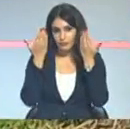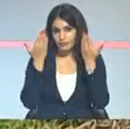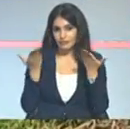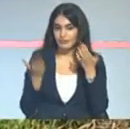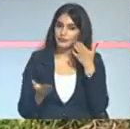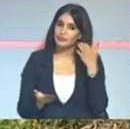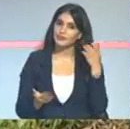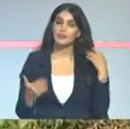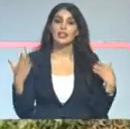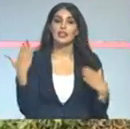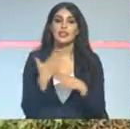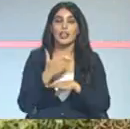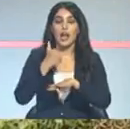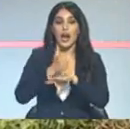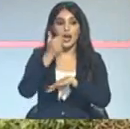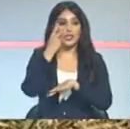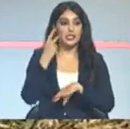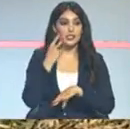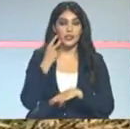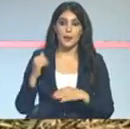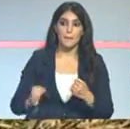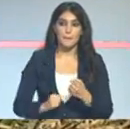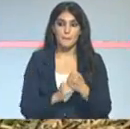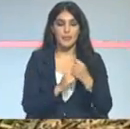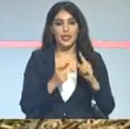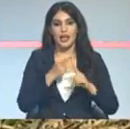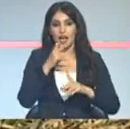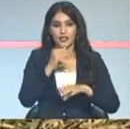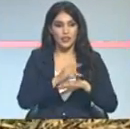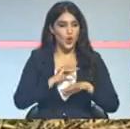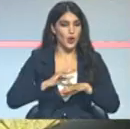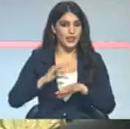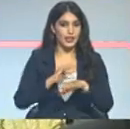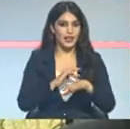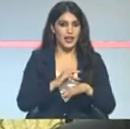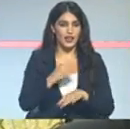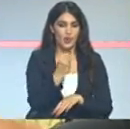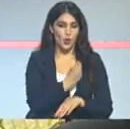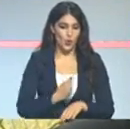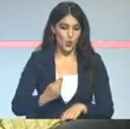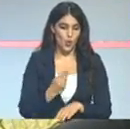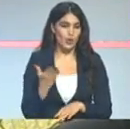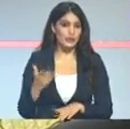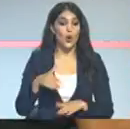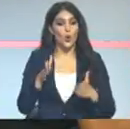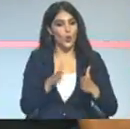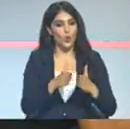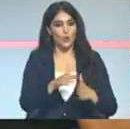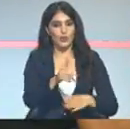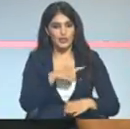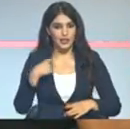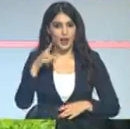تدخل رئيس الجمهوريه ما وصفوه على ابنائهم هو مطلب